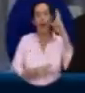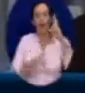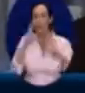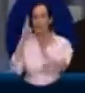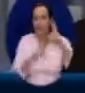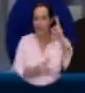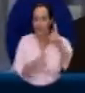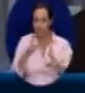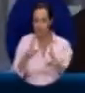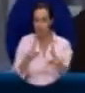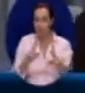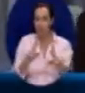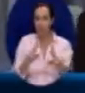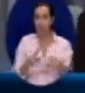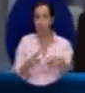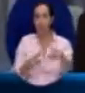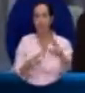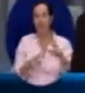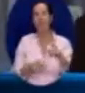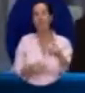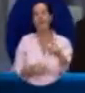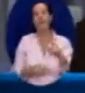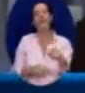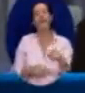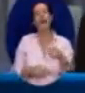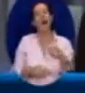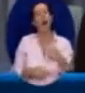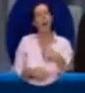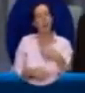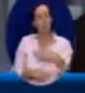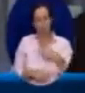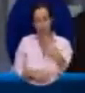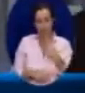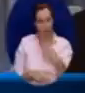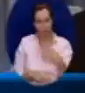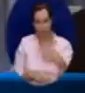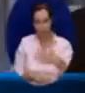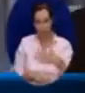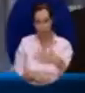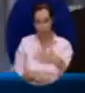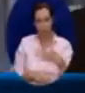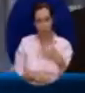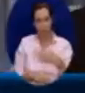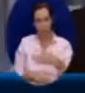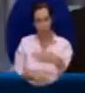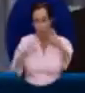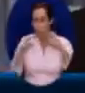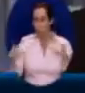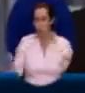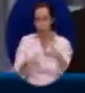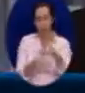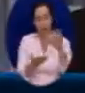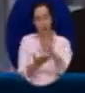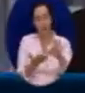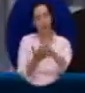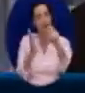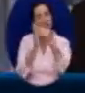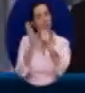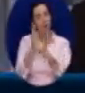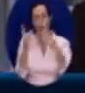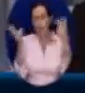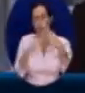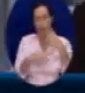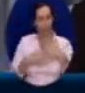וה... קצת תעשייניות שיש פחות. אני מבחינתי אמרתי להם, עד רבה, מבחינתי שבו אתם ונסחו תקנון מוסכם.